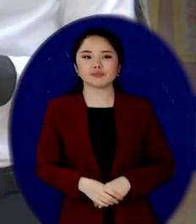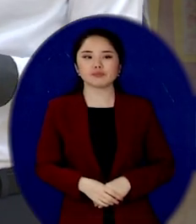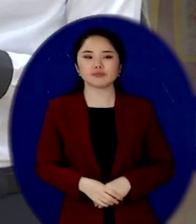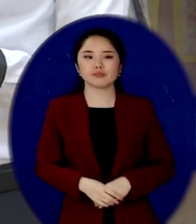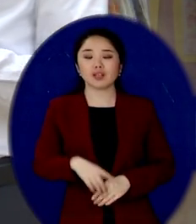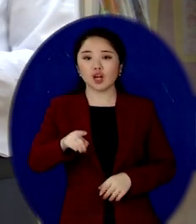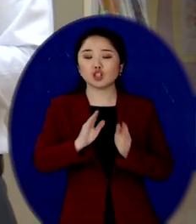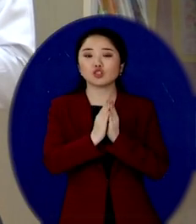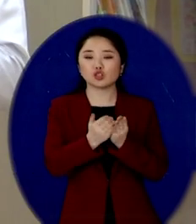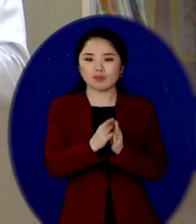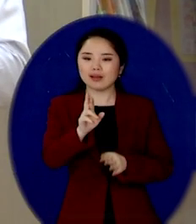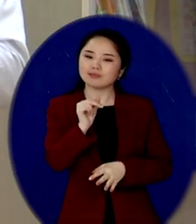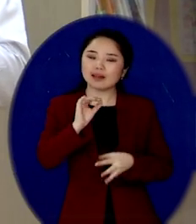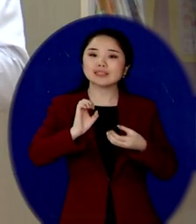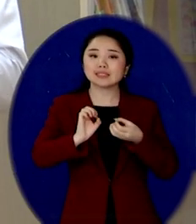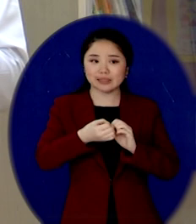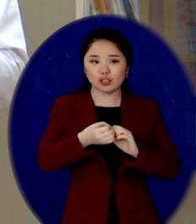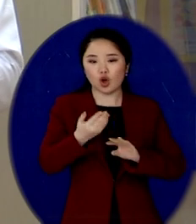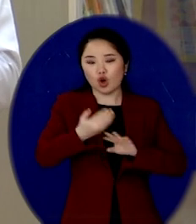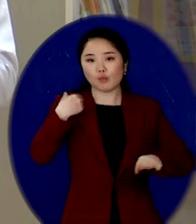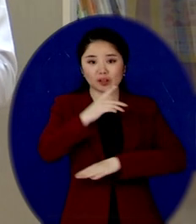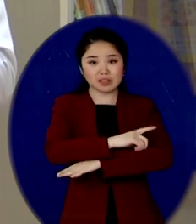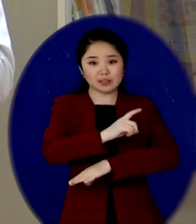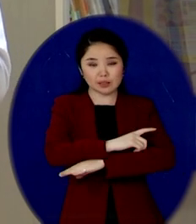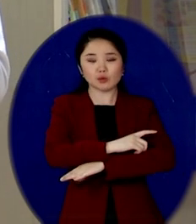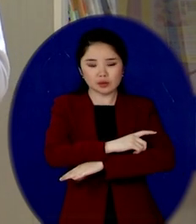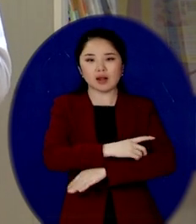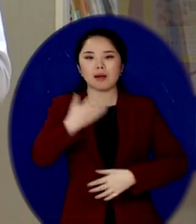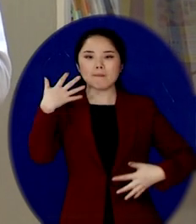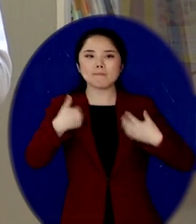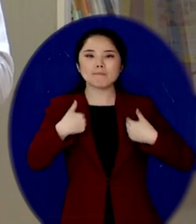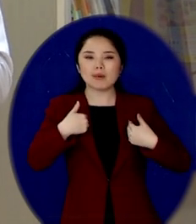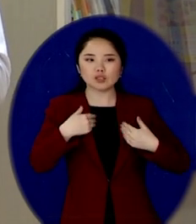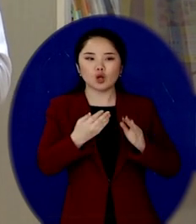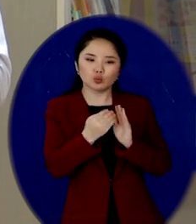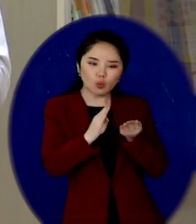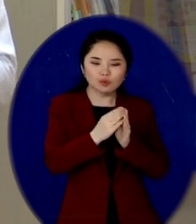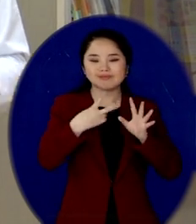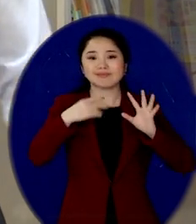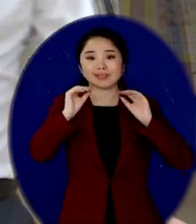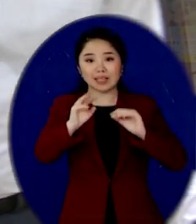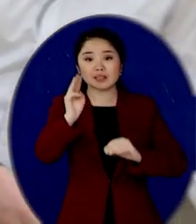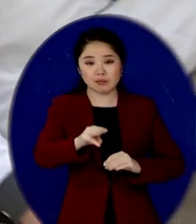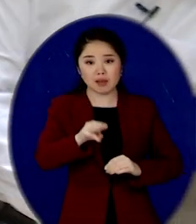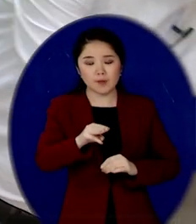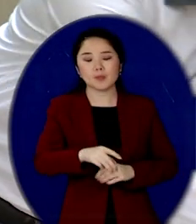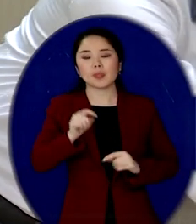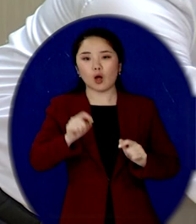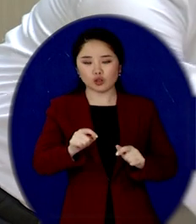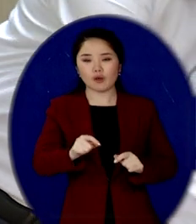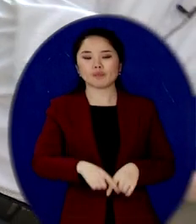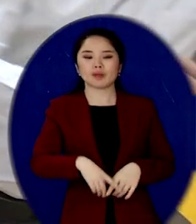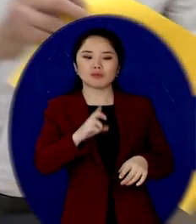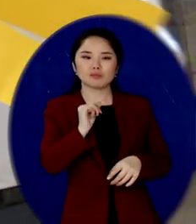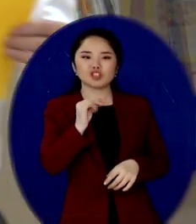Энэ номыг яаж хийхийг өмнөх хичээлүүд дээр багш нь нуулж үзүүлсэн байгаа. Тэгвэл бүгдээрээ